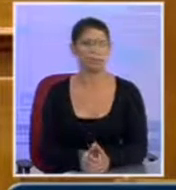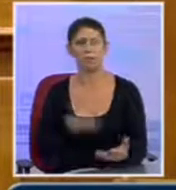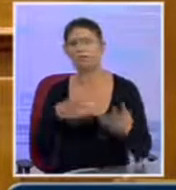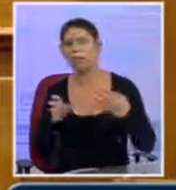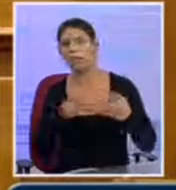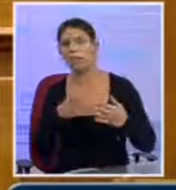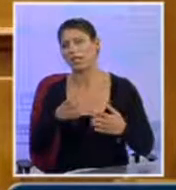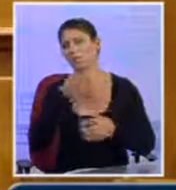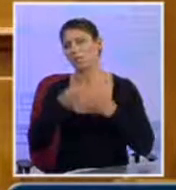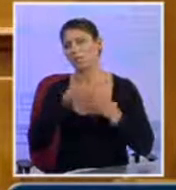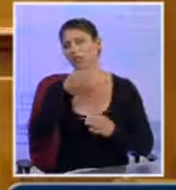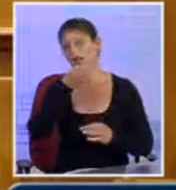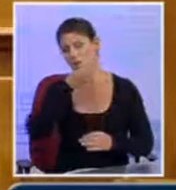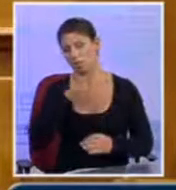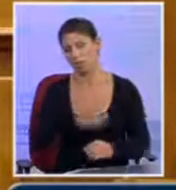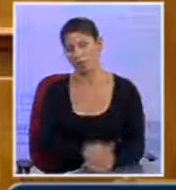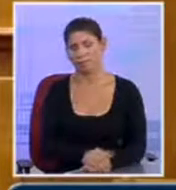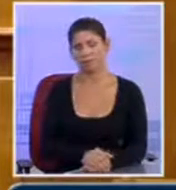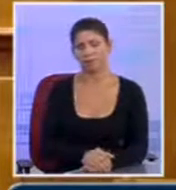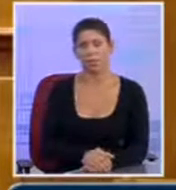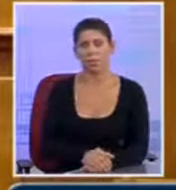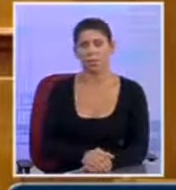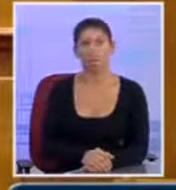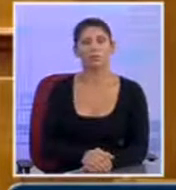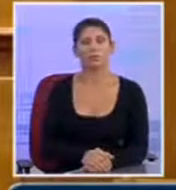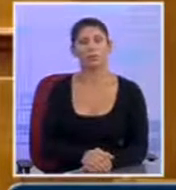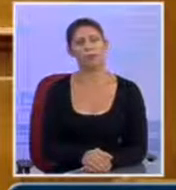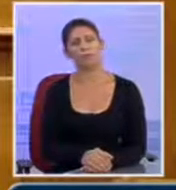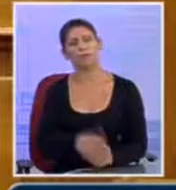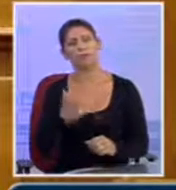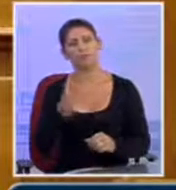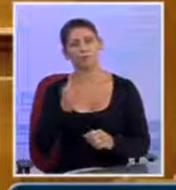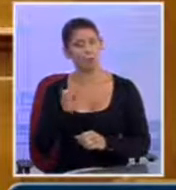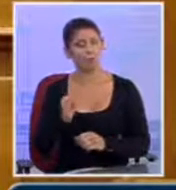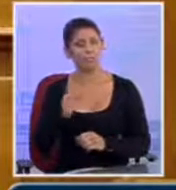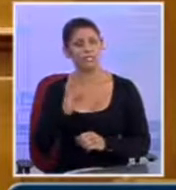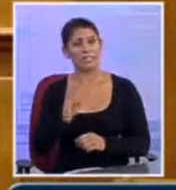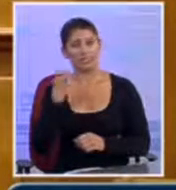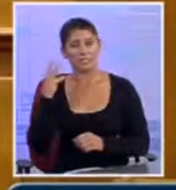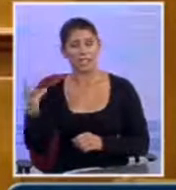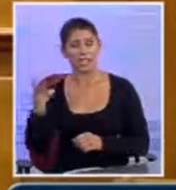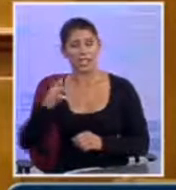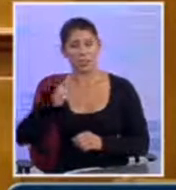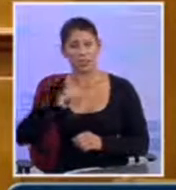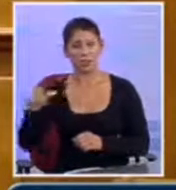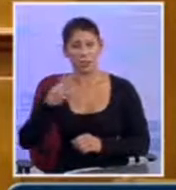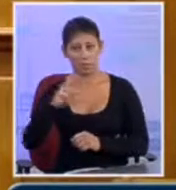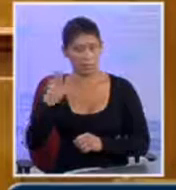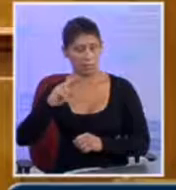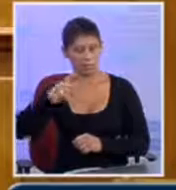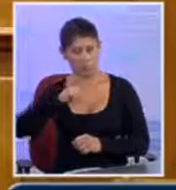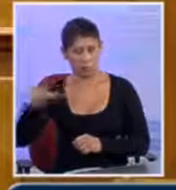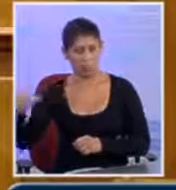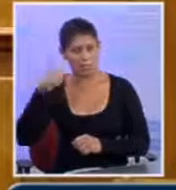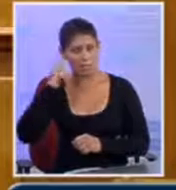παραπλανητική. Θα μπορούσα να σταθώ επί μακρών και στα υπόλοιπα 33 δις μέχρι το 83, μιας και τα 25 δις, όπως ξέρετε,